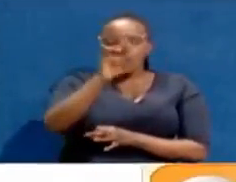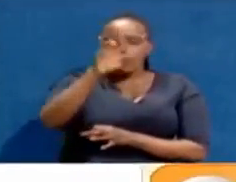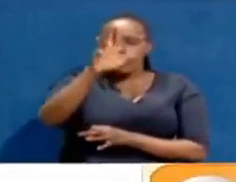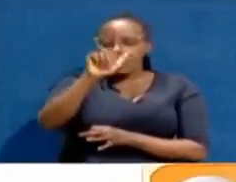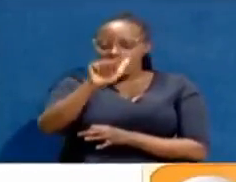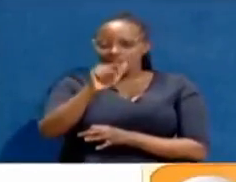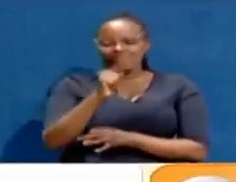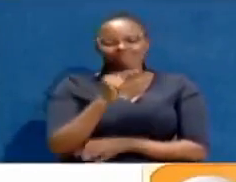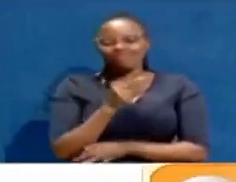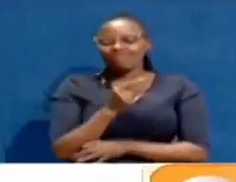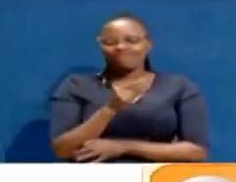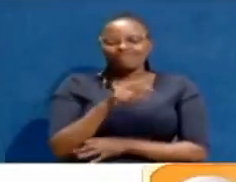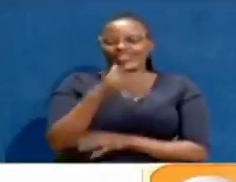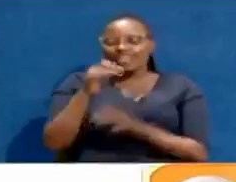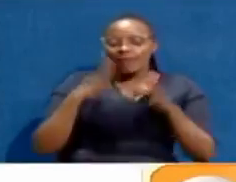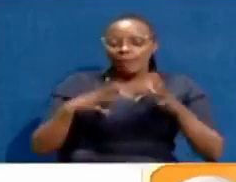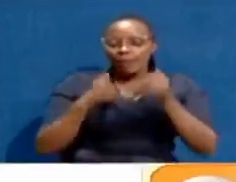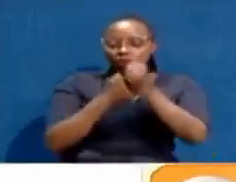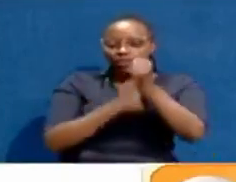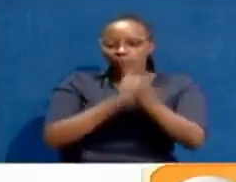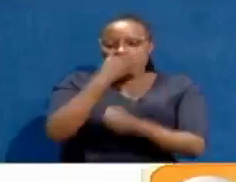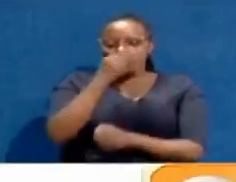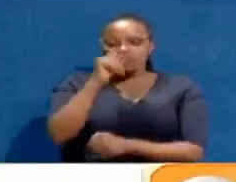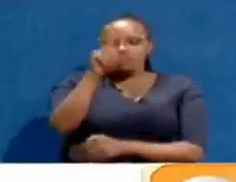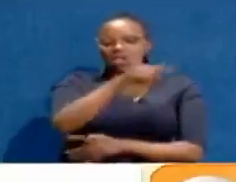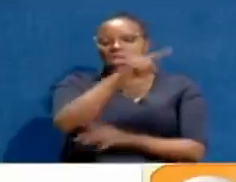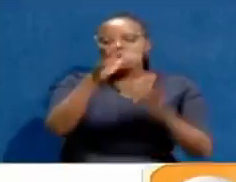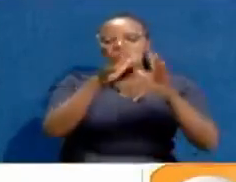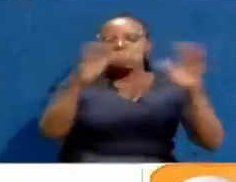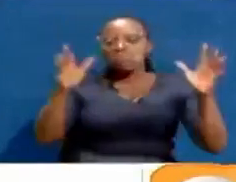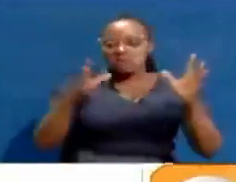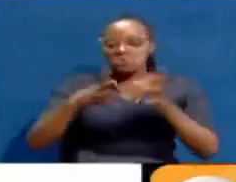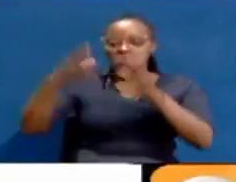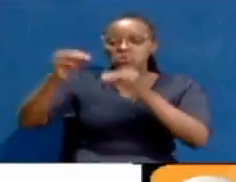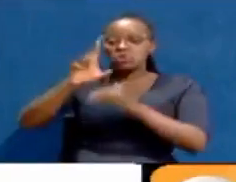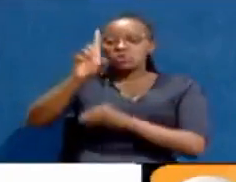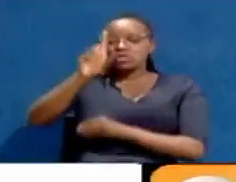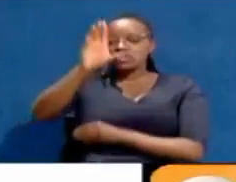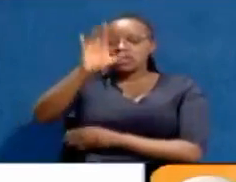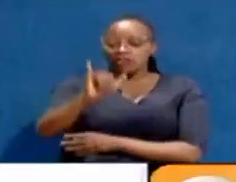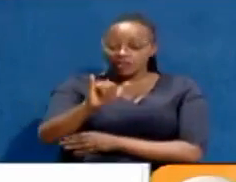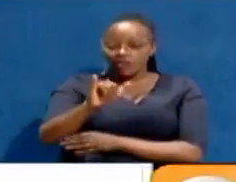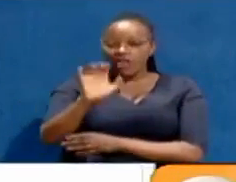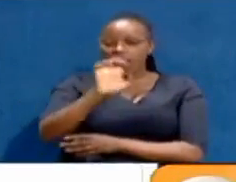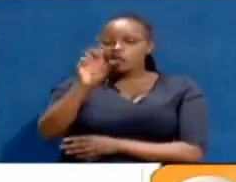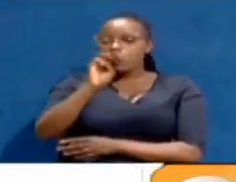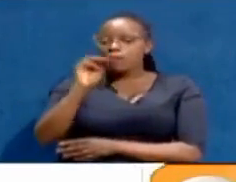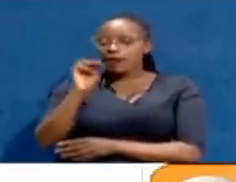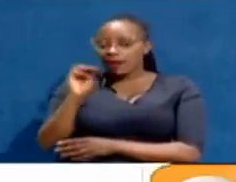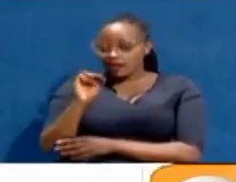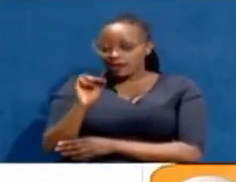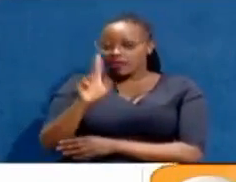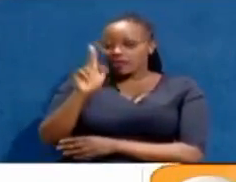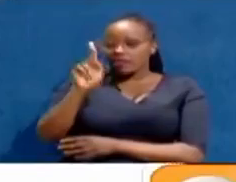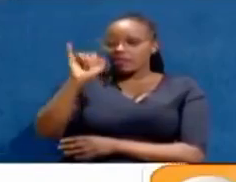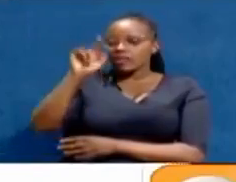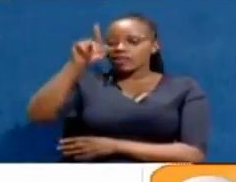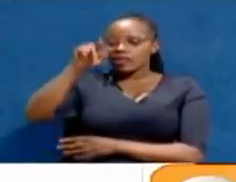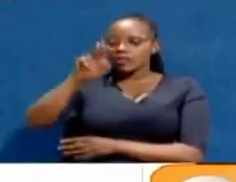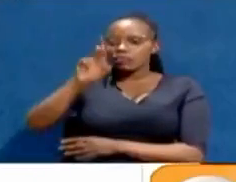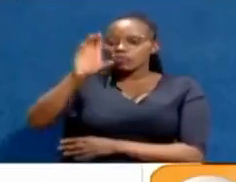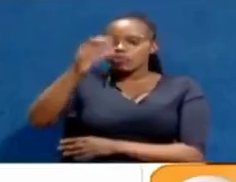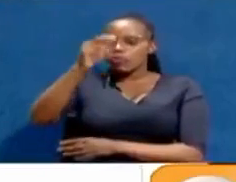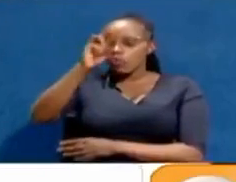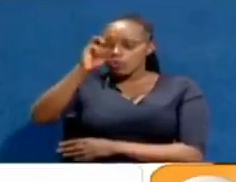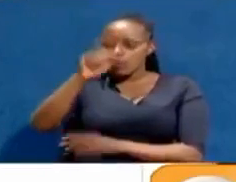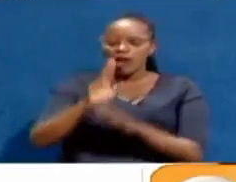nao wakikosoa hatua ya Kalonzo kuelekea katika afisi za upelelezi. Seneta wa Elgeyo Marakwet Kipchumba Murkomen